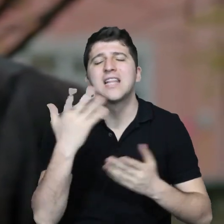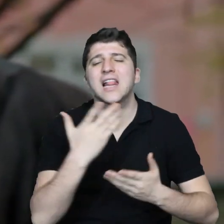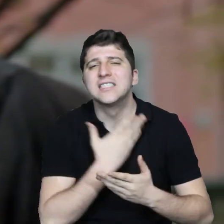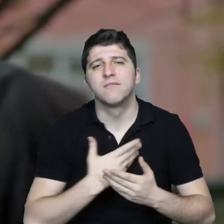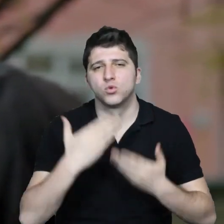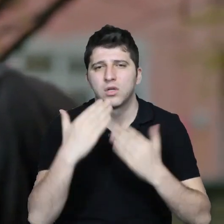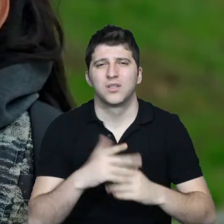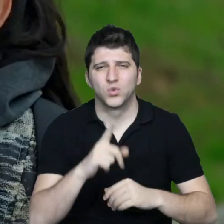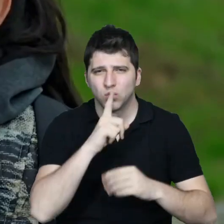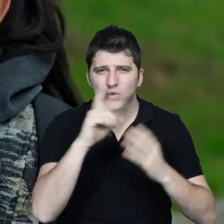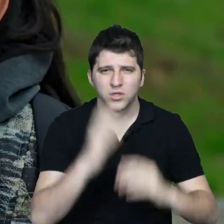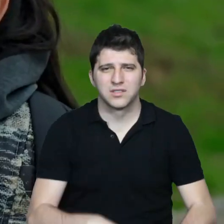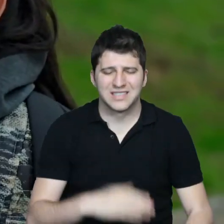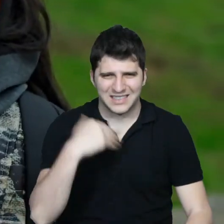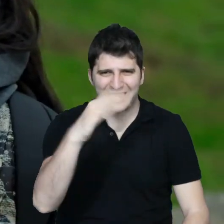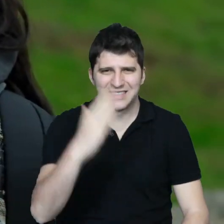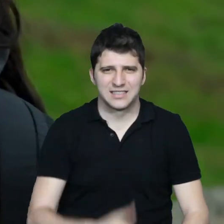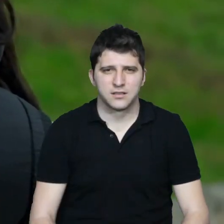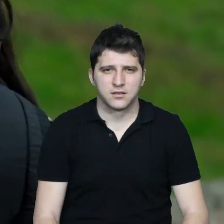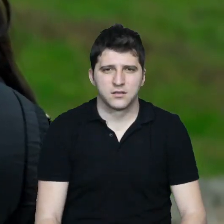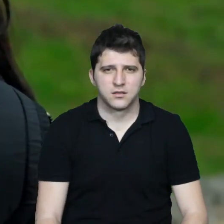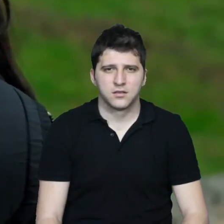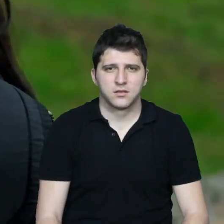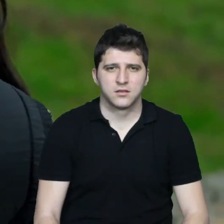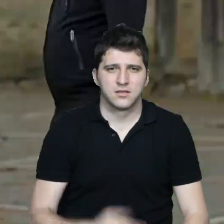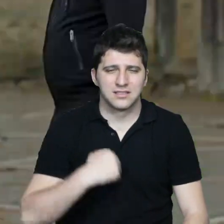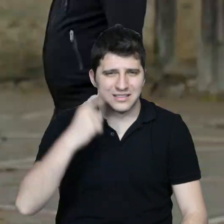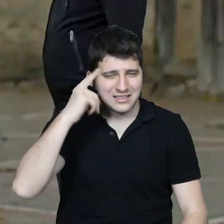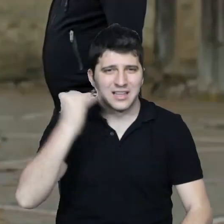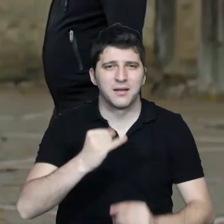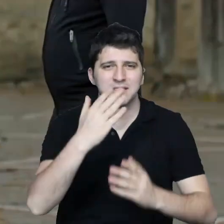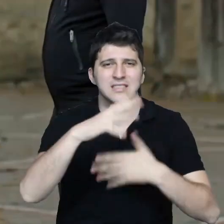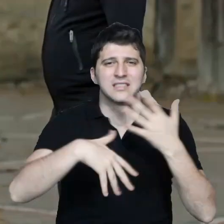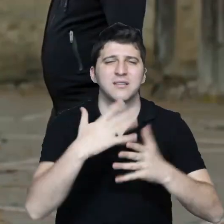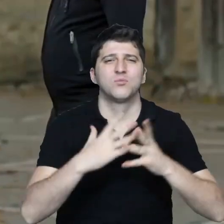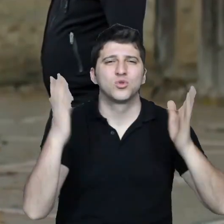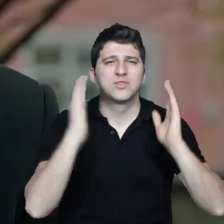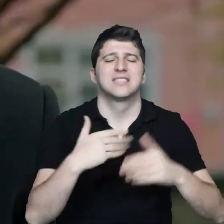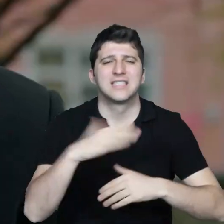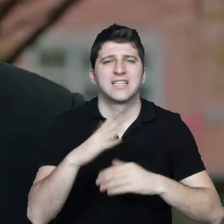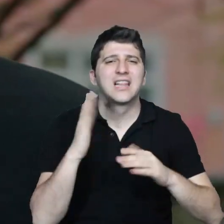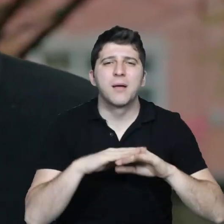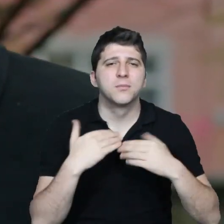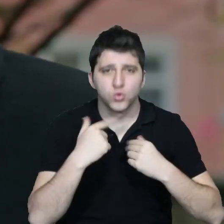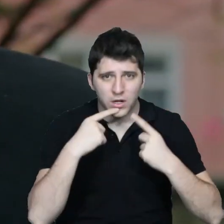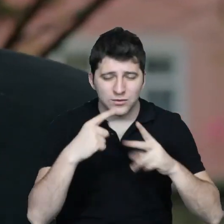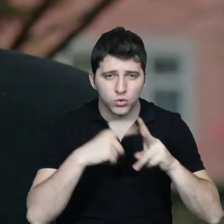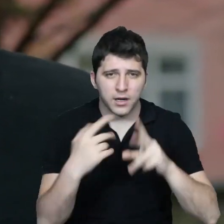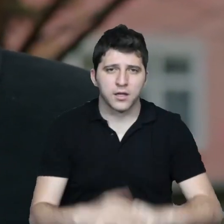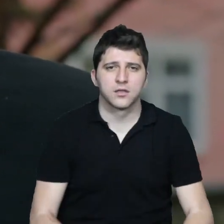sevdiğimi söyle. Sus! Git başımdan. Başıma bütün işleri sen açtın zaten. Git. Ne yapacağım ben ya? Söylersin değil mi